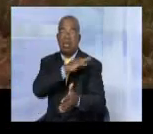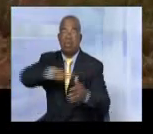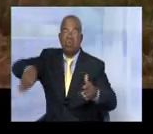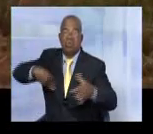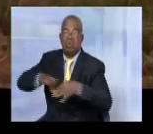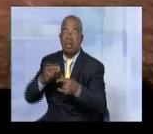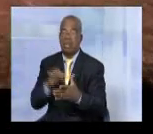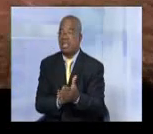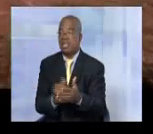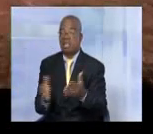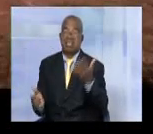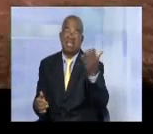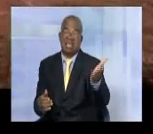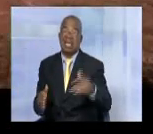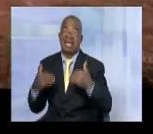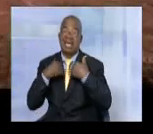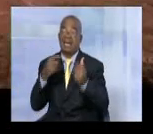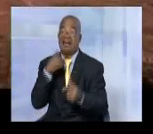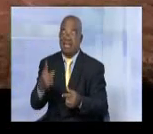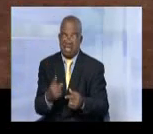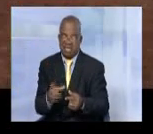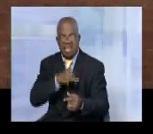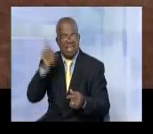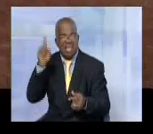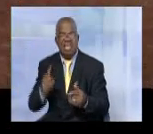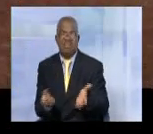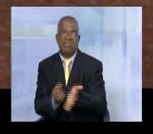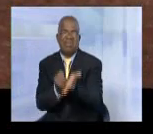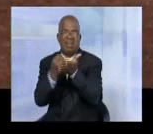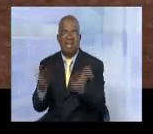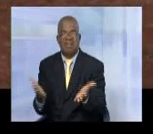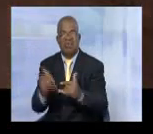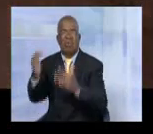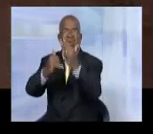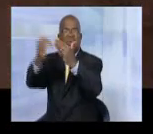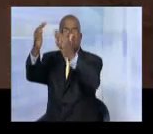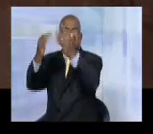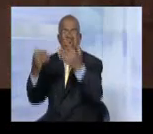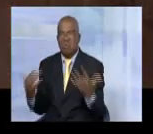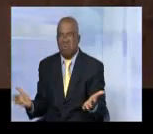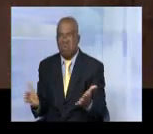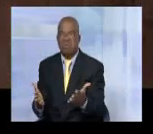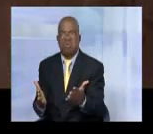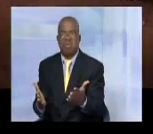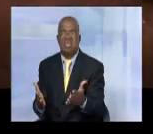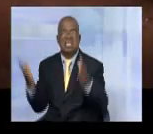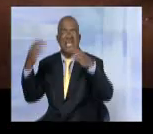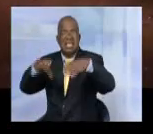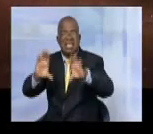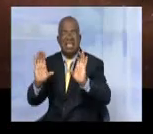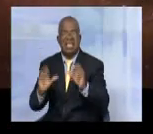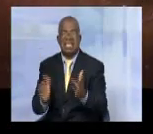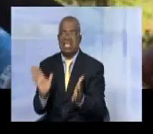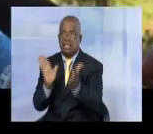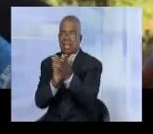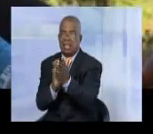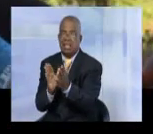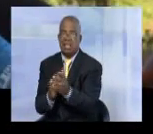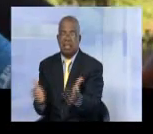commune veut rapprocher l'école de la population cible en procédant à la construction des salles de classe et leur